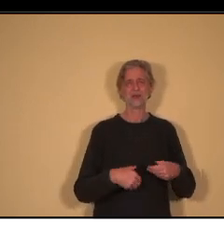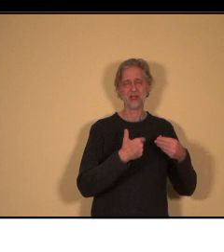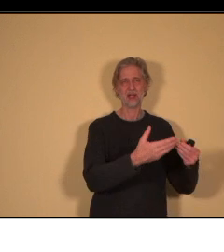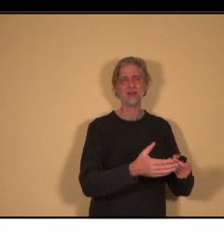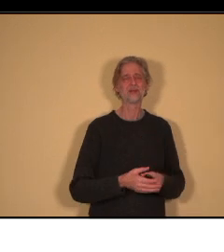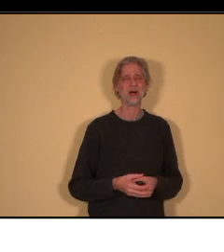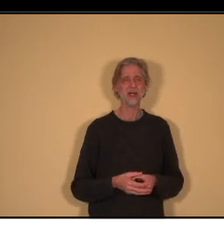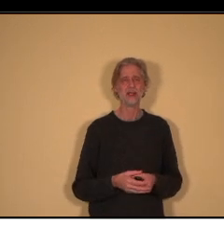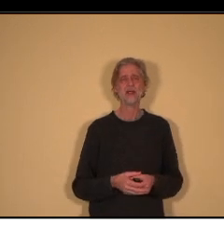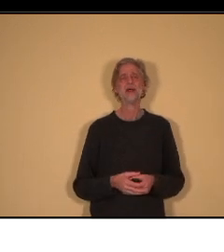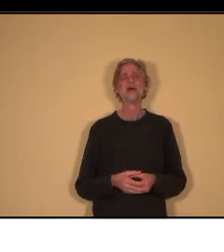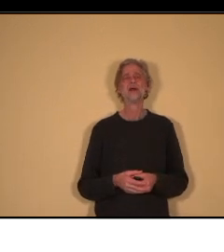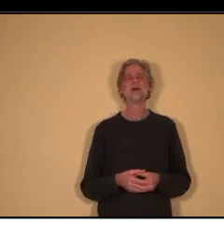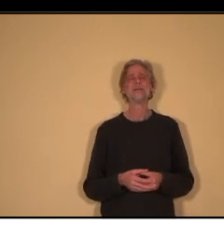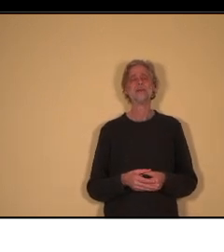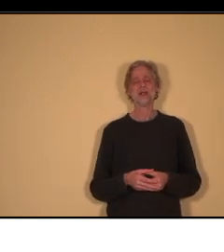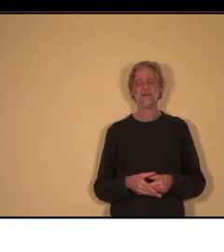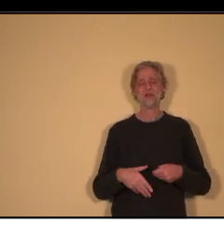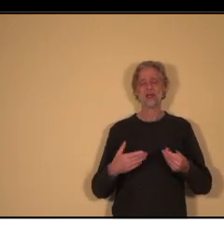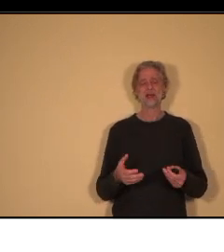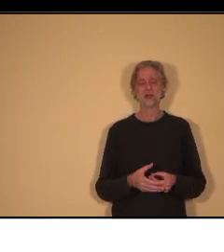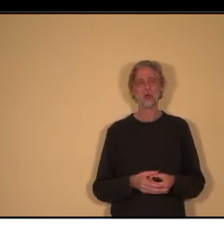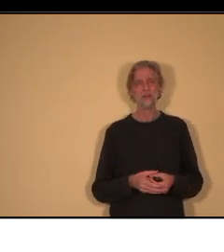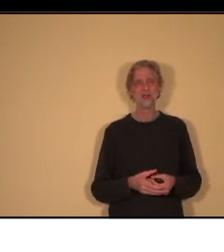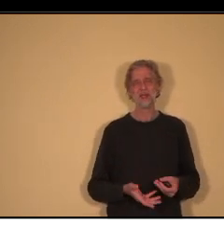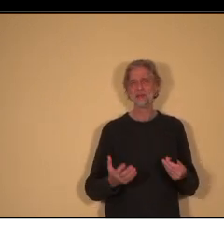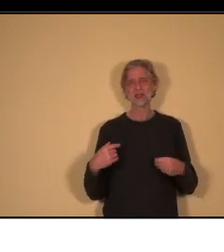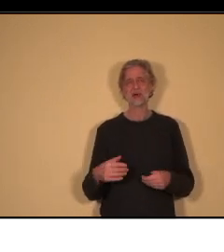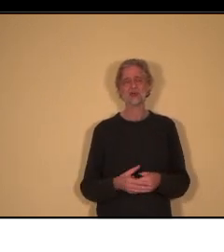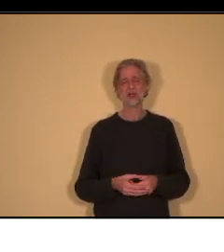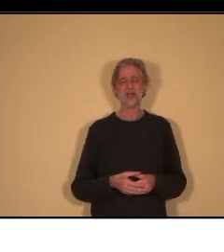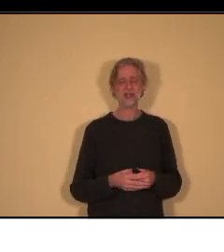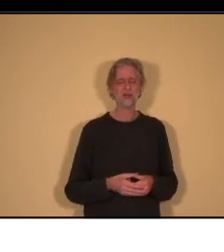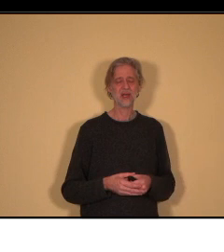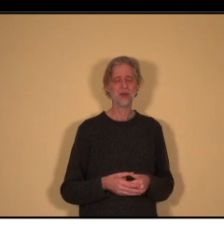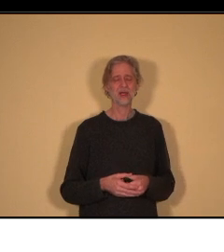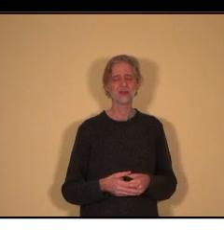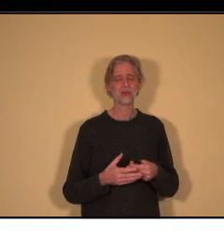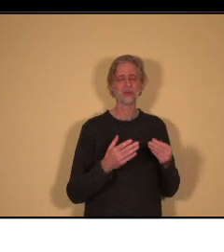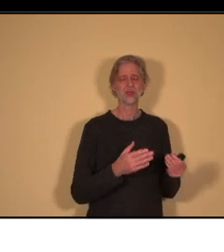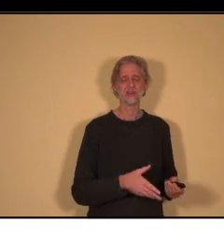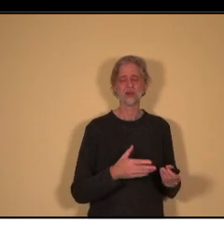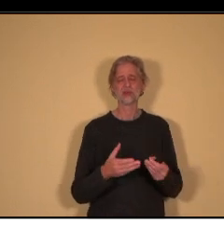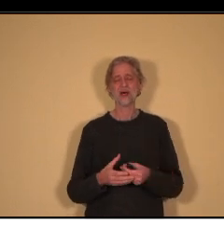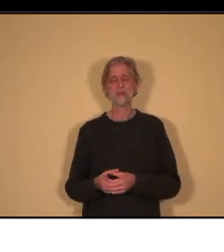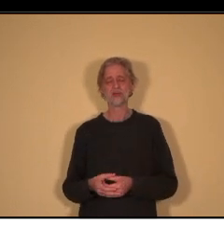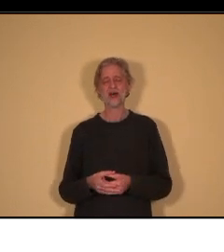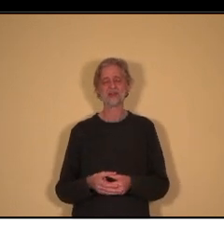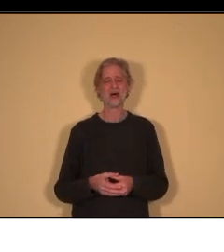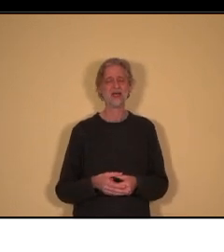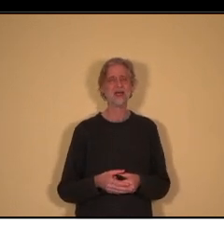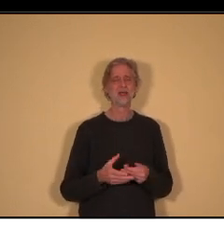also Energie wird frei. Wenn wir die Reaktion umdrehen, wird daraus natürlich eine endotherme Reaktion, sodass CO2